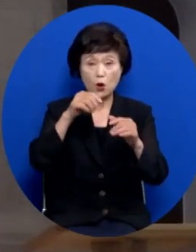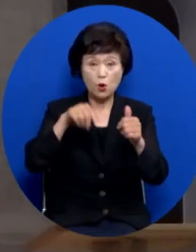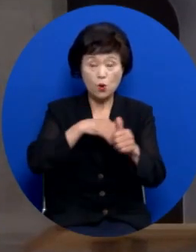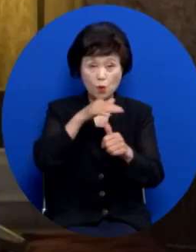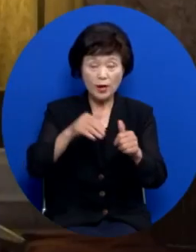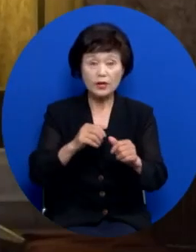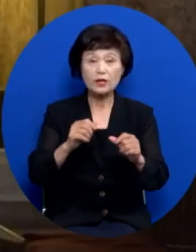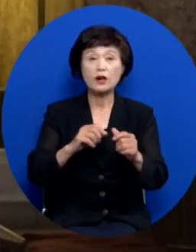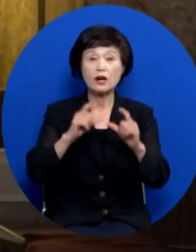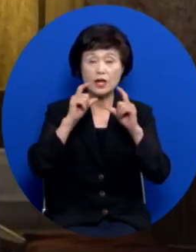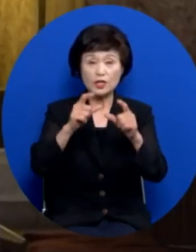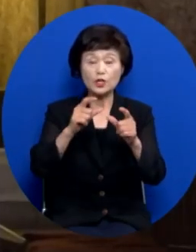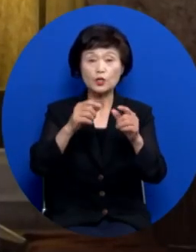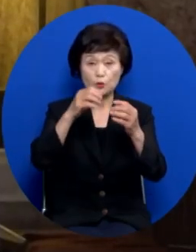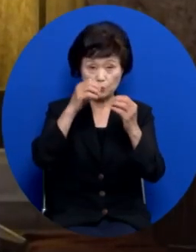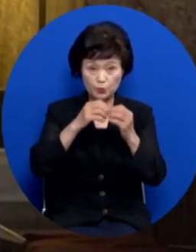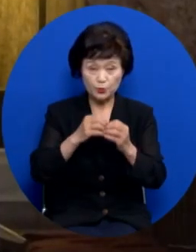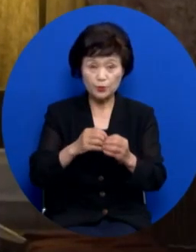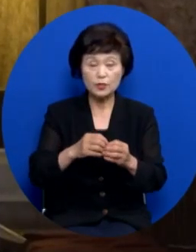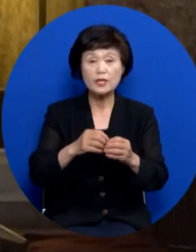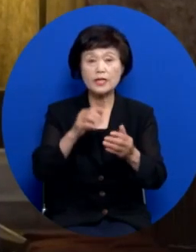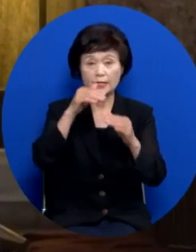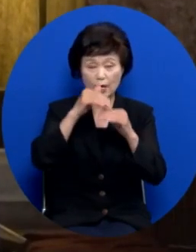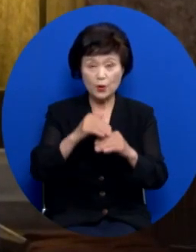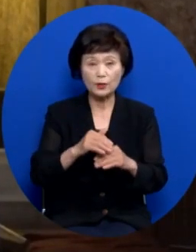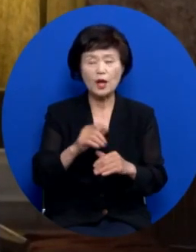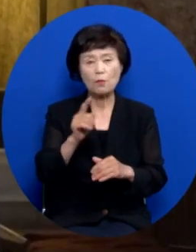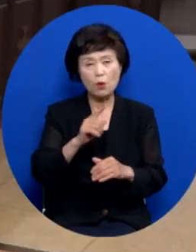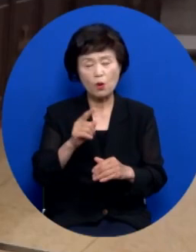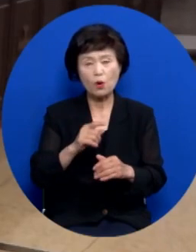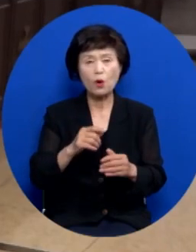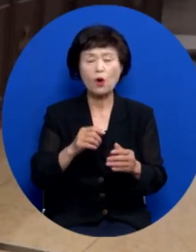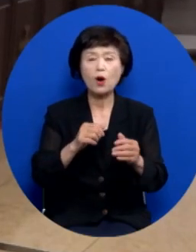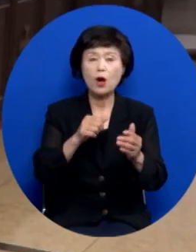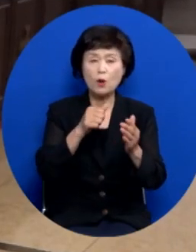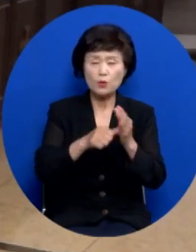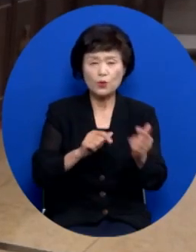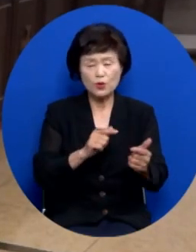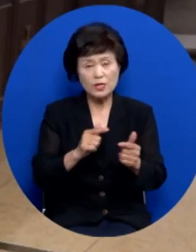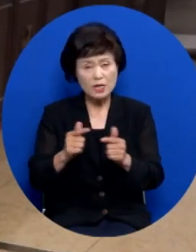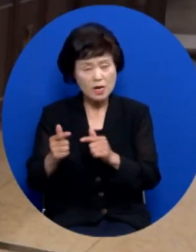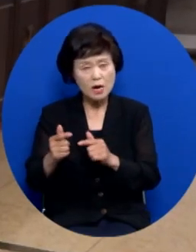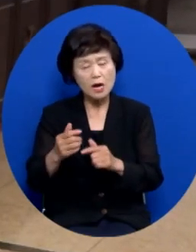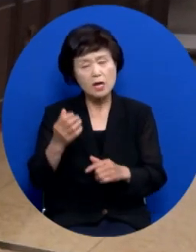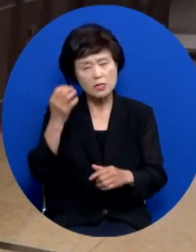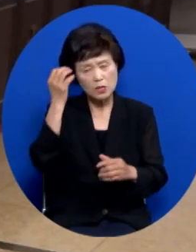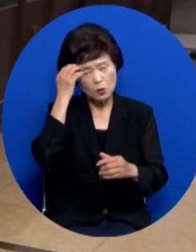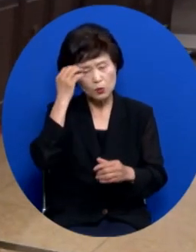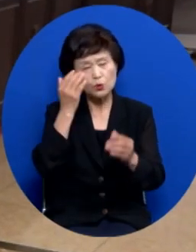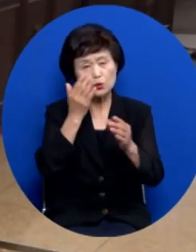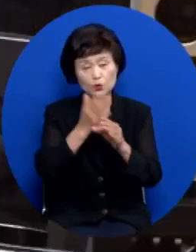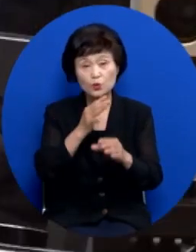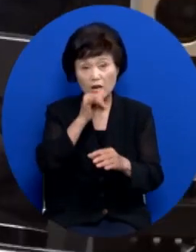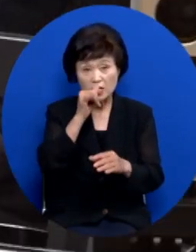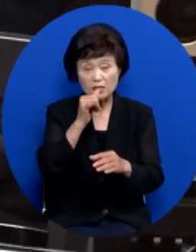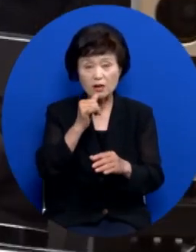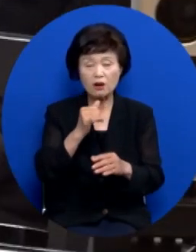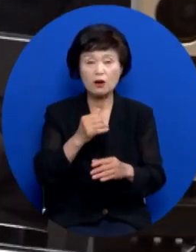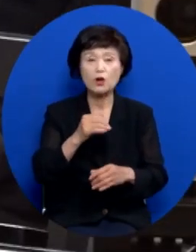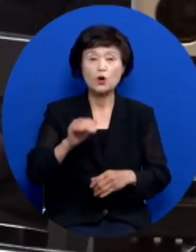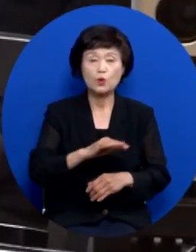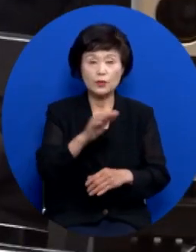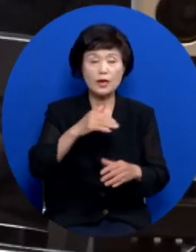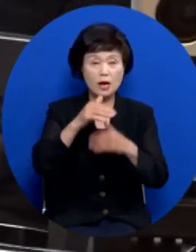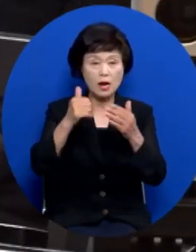있었습니다. 선언문에는 기후위기 등으로 고통받는 피조물들의 탄식 소리를 경청할 것, 겸손한 청지기로서 친환경